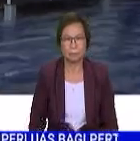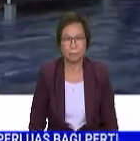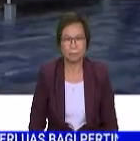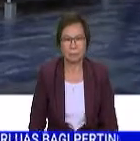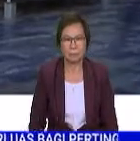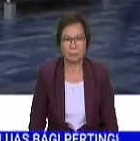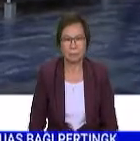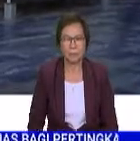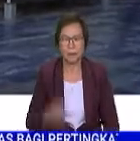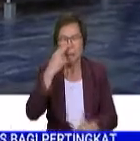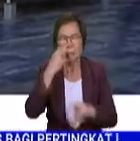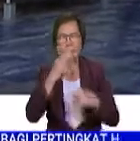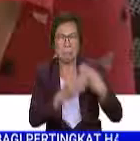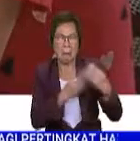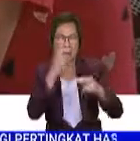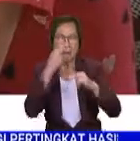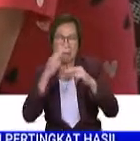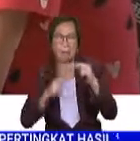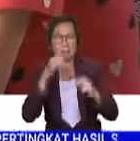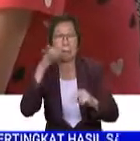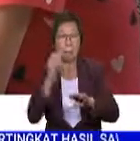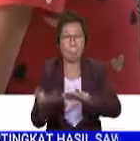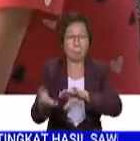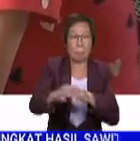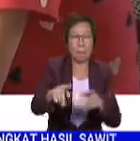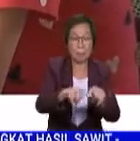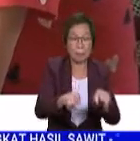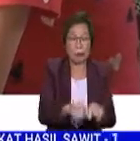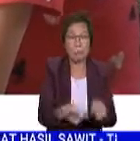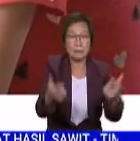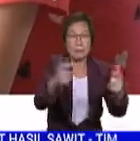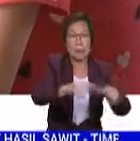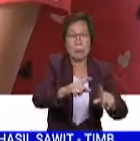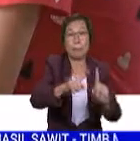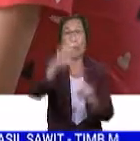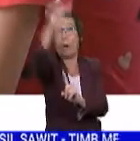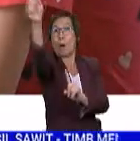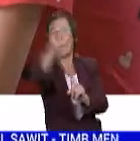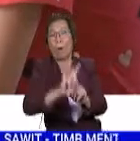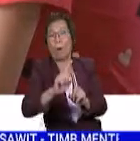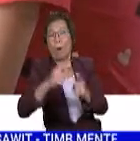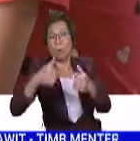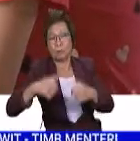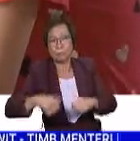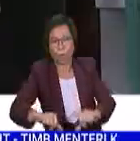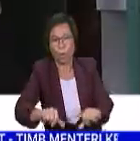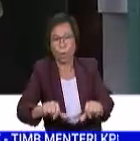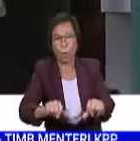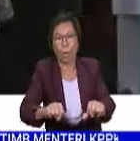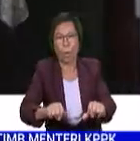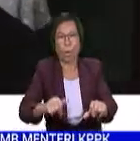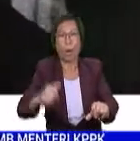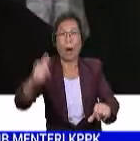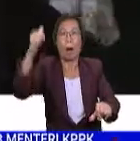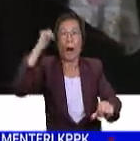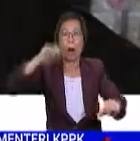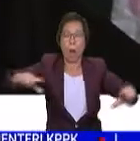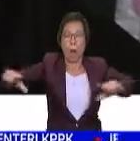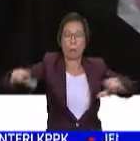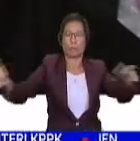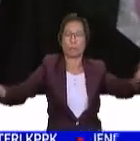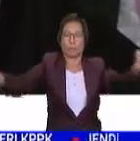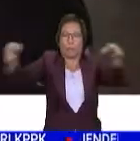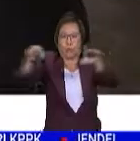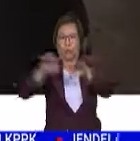pelik lah. Semalam, mangsa maut di tempat kejadian akibat dipanah petir semasa sedang menutup bahagian muatan belakang sebuah lori.